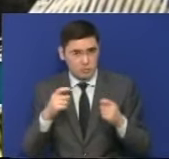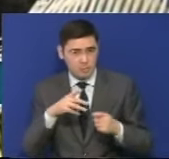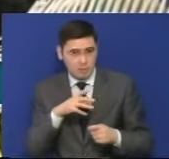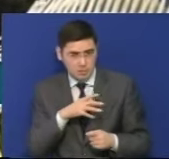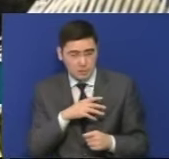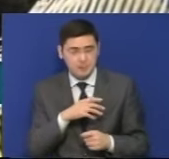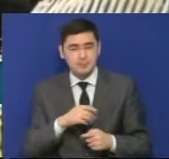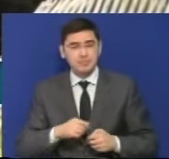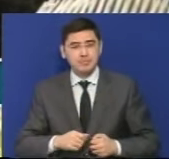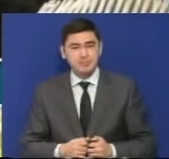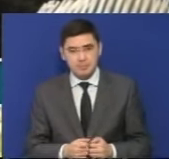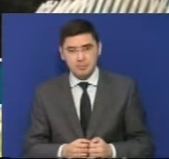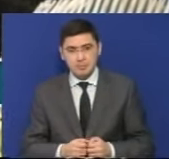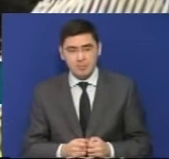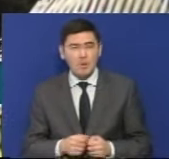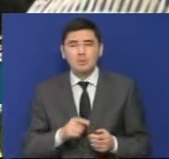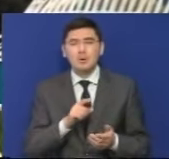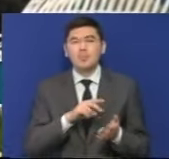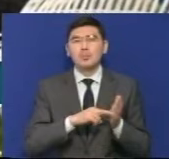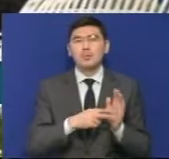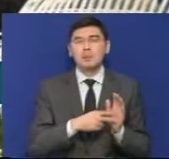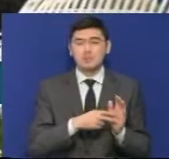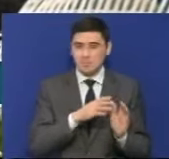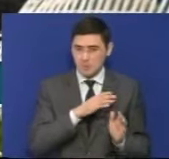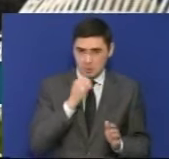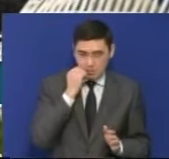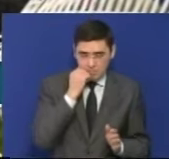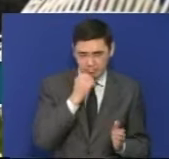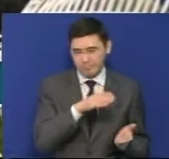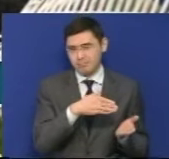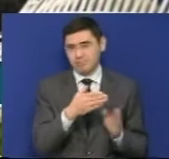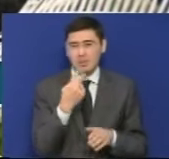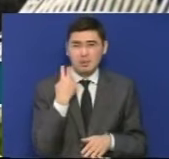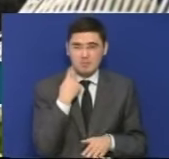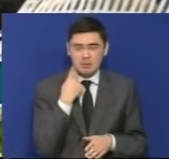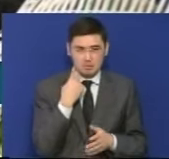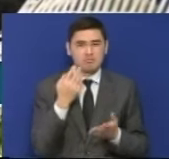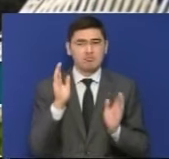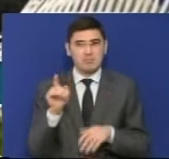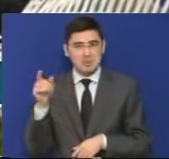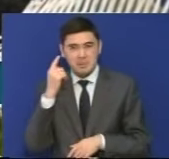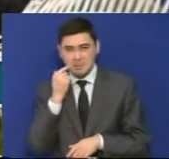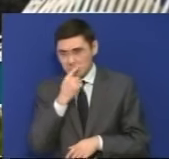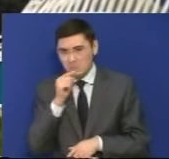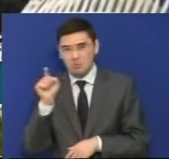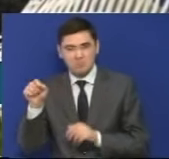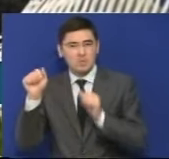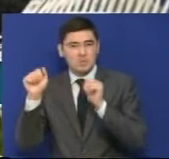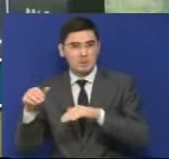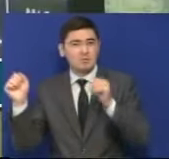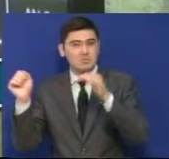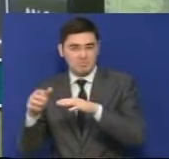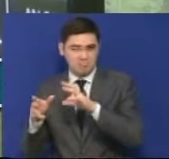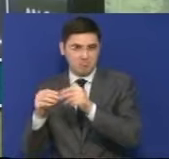переносился дважды. Думаю, может быть, в Москве перенесли, потом Англия отпала. И Испания взяла на себя это обязательство и провела очень